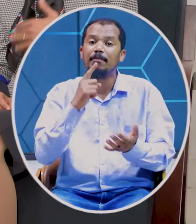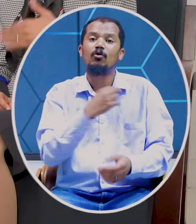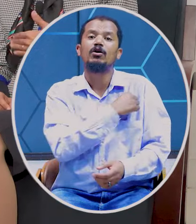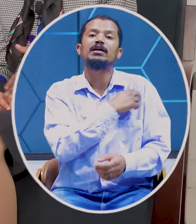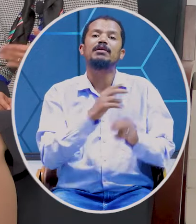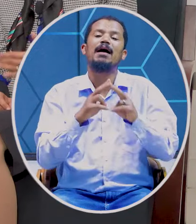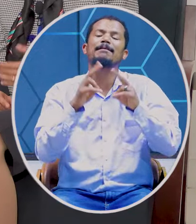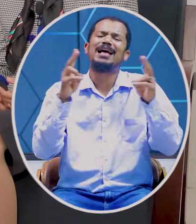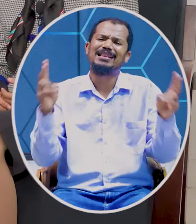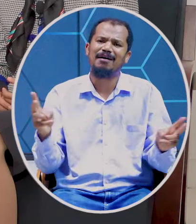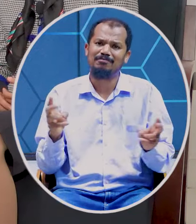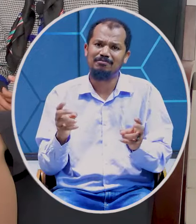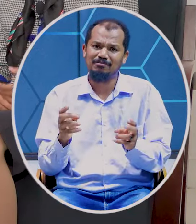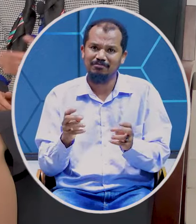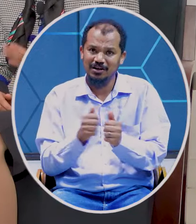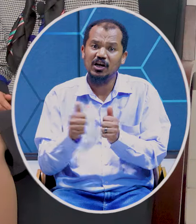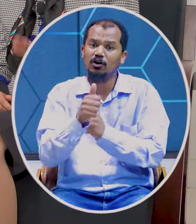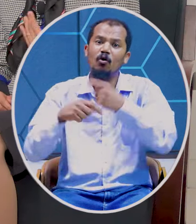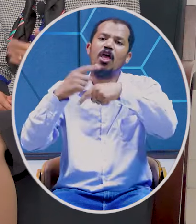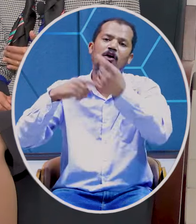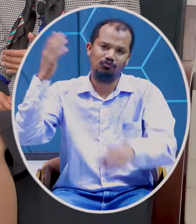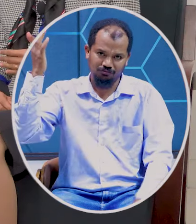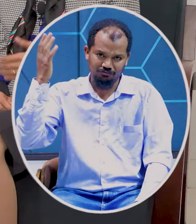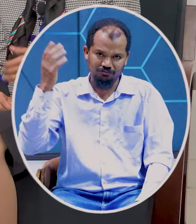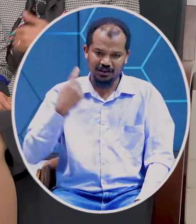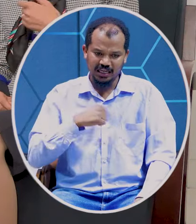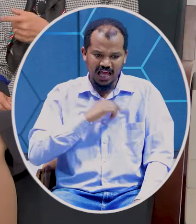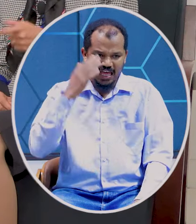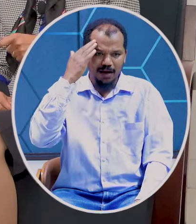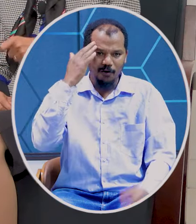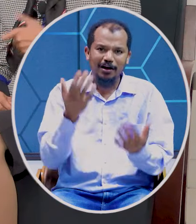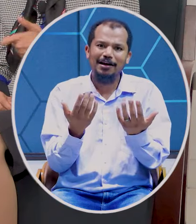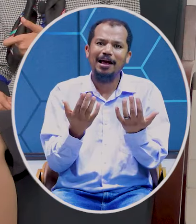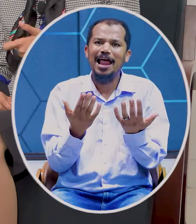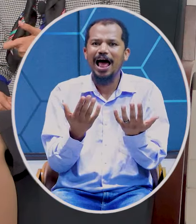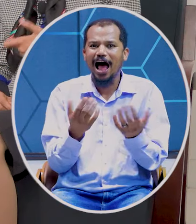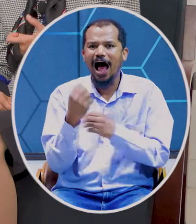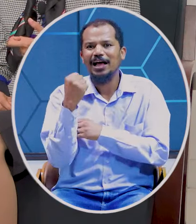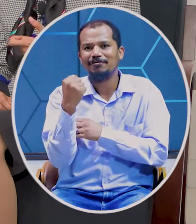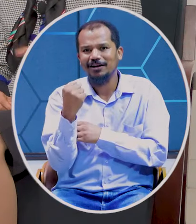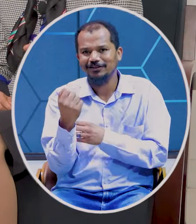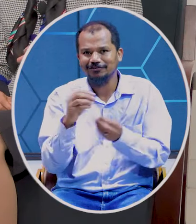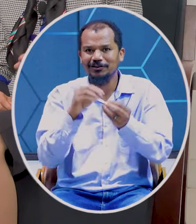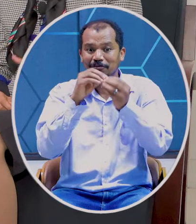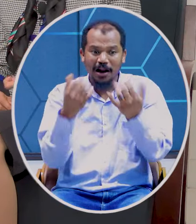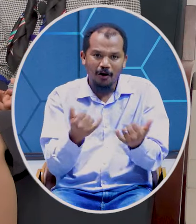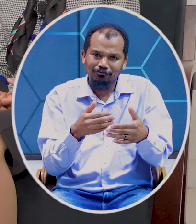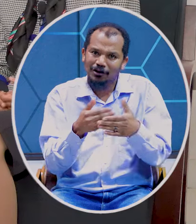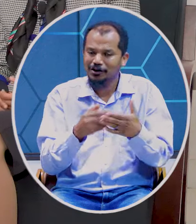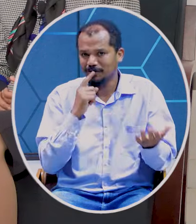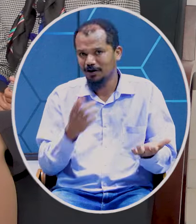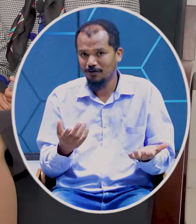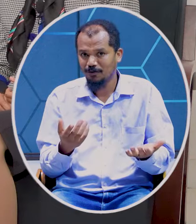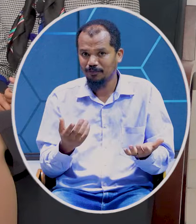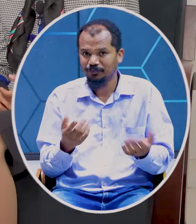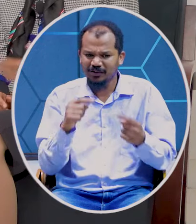ነው በህክምና በጣም ቀድሞ ነው ሄዱት እኛ ደግሞ የማወቅ ገና ዳያግኖስ የማድረግ አቅማችን ራሱ እየጨመረ የመጣው አሁን